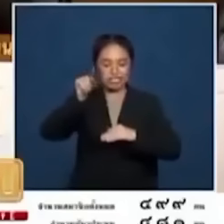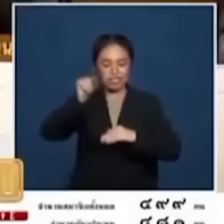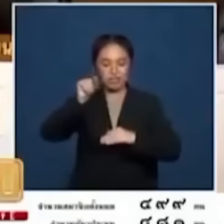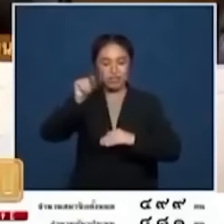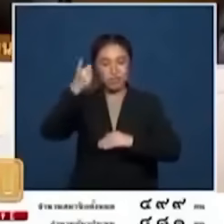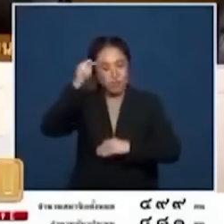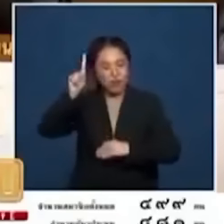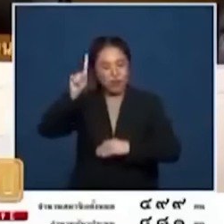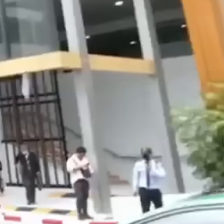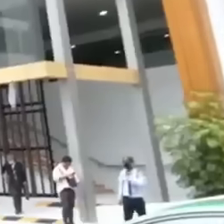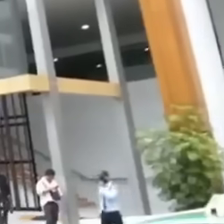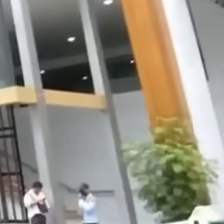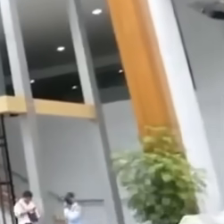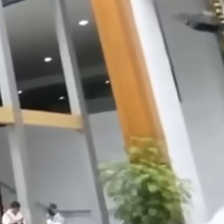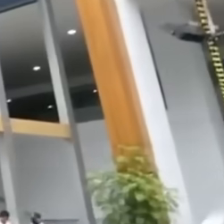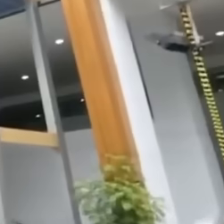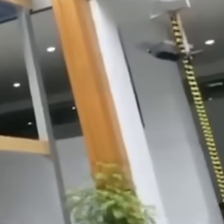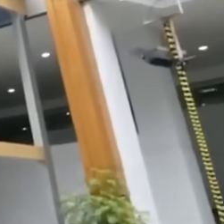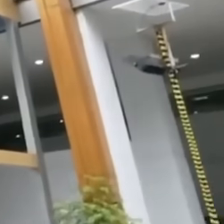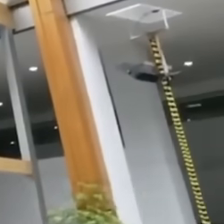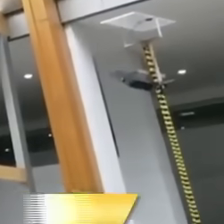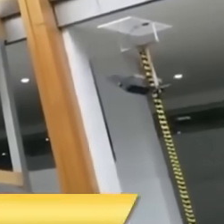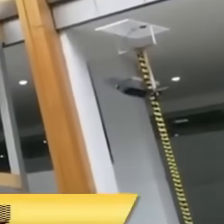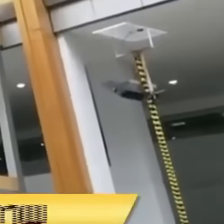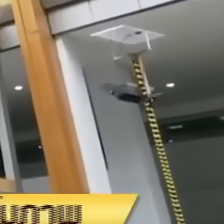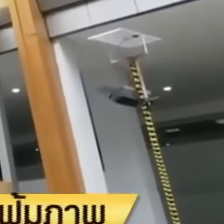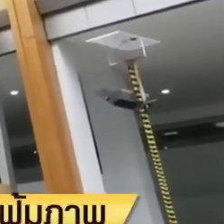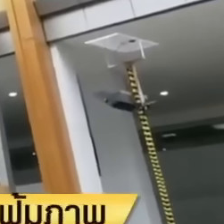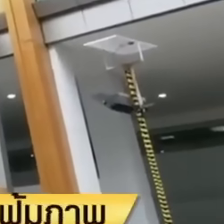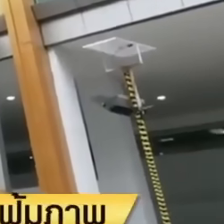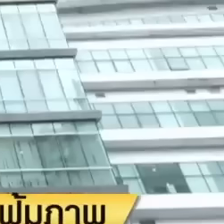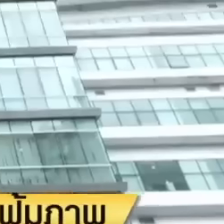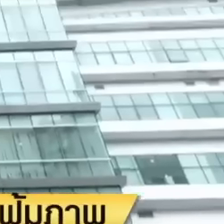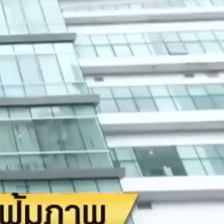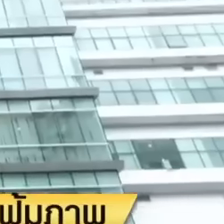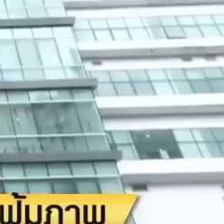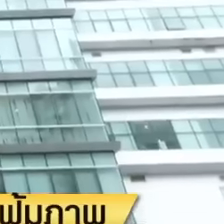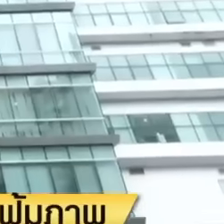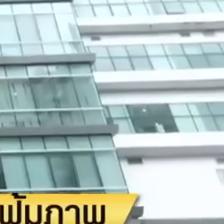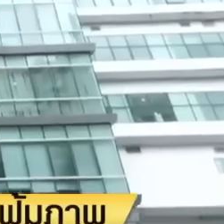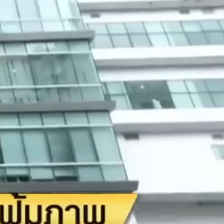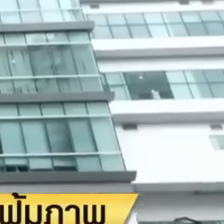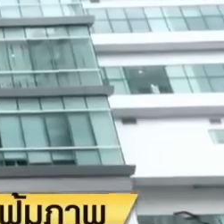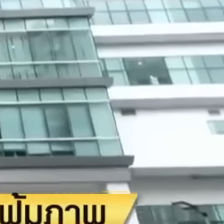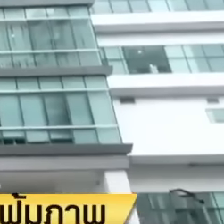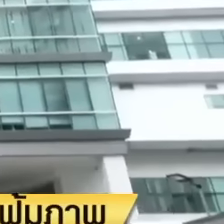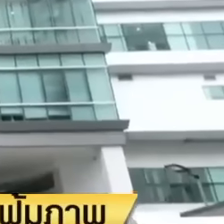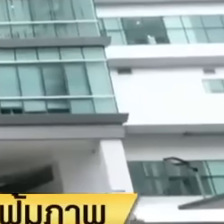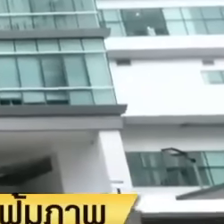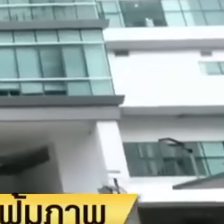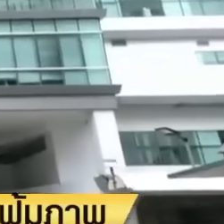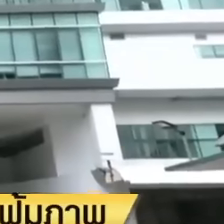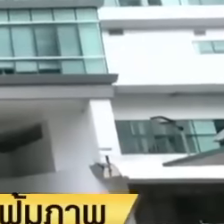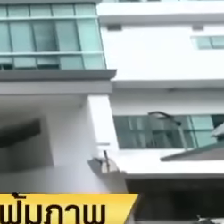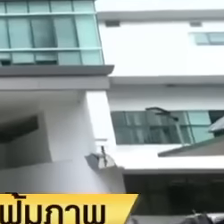ตาของท่านรัฐมนตรีมองว่าเหมือนกันคือเสียอิสรภาพเหมือนกันแต่ผมจะเรียนท่านว่าในสายตาของวินยู